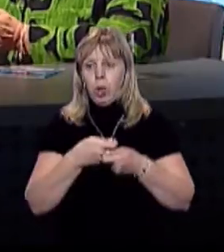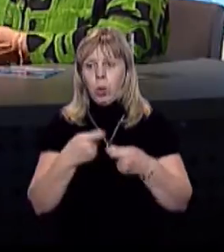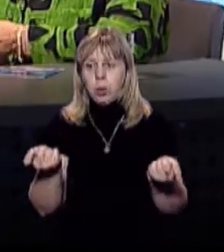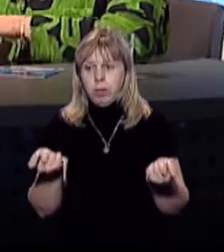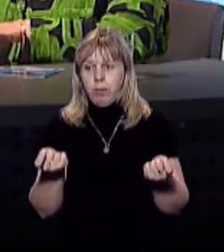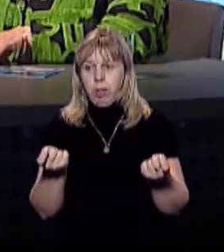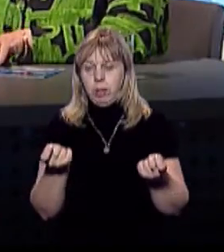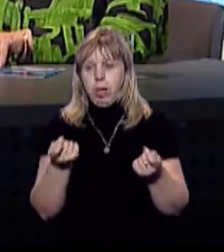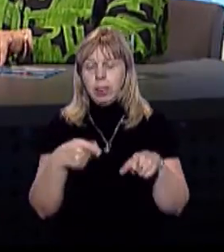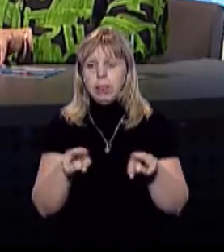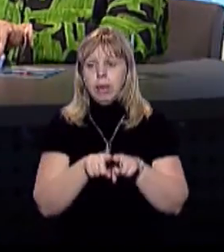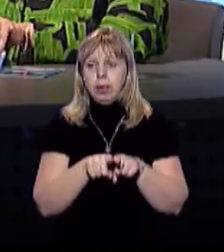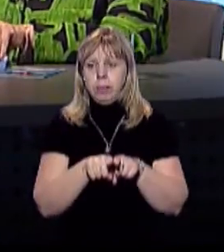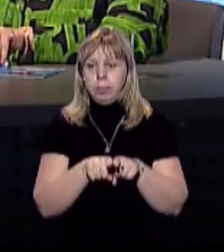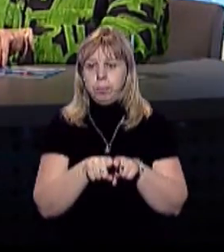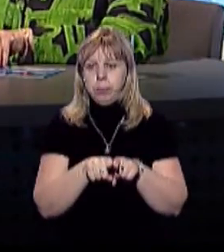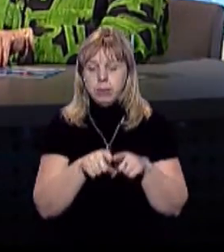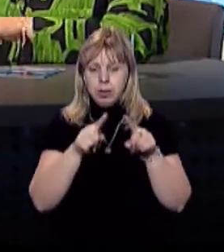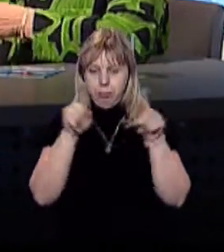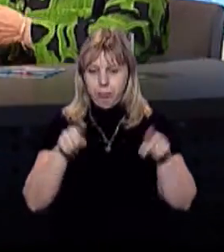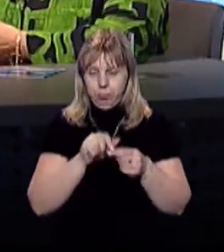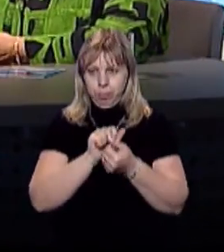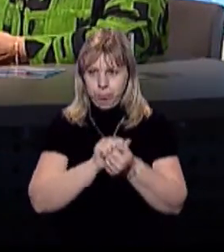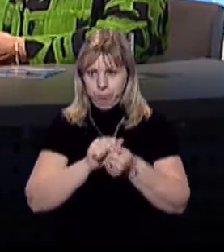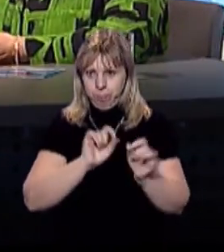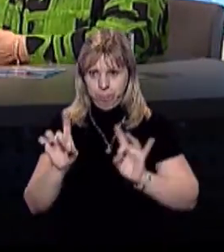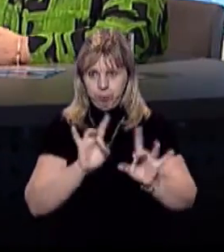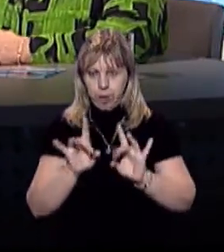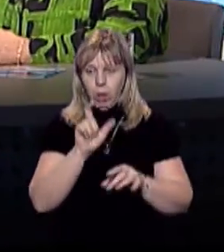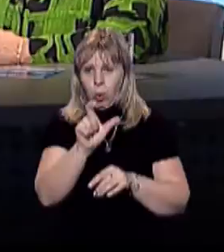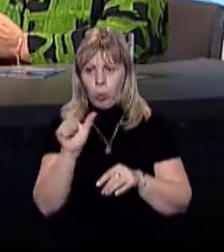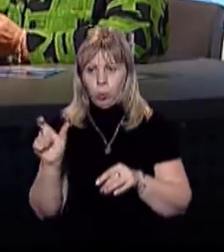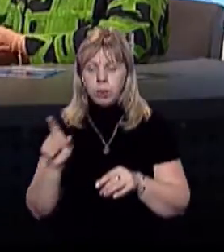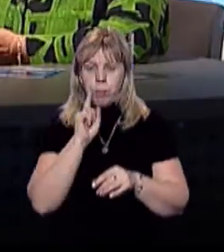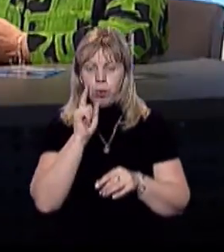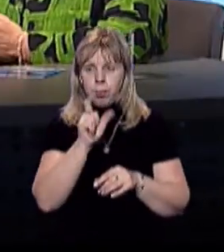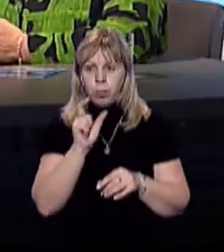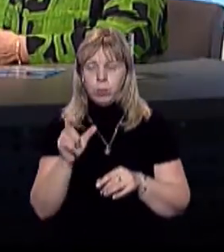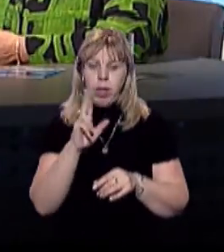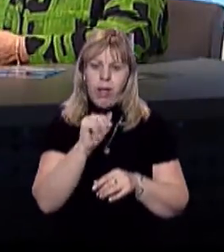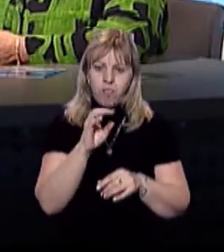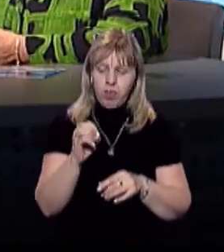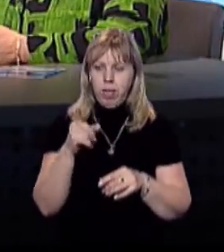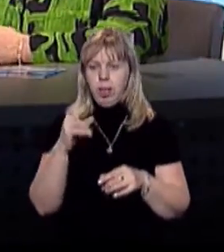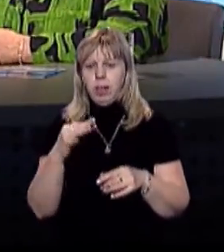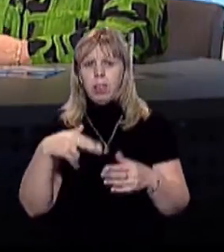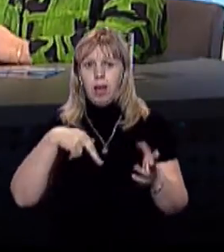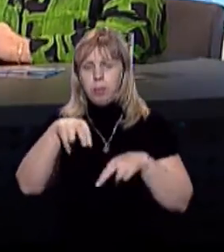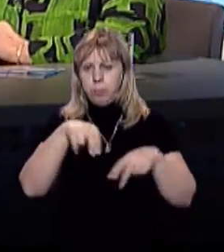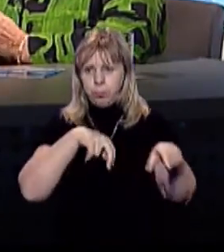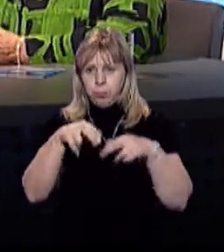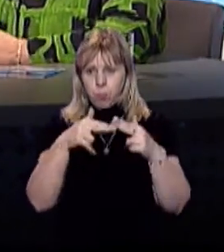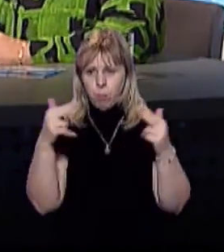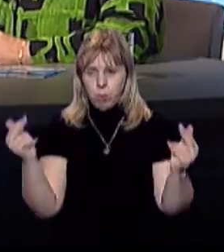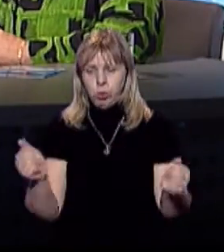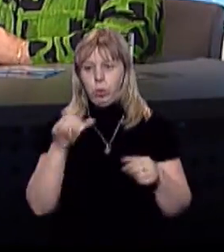роздавали такі листівочки людям, молодим людям і в кафе, і на пішохідному мосту,